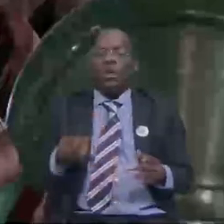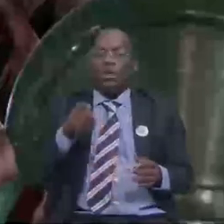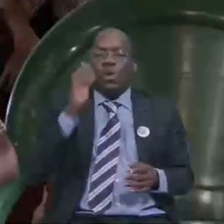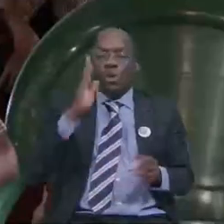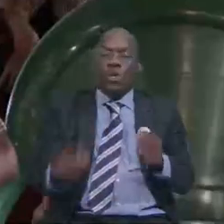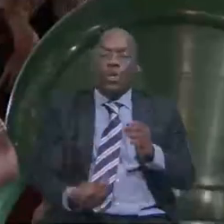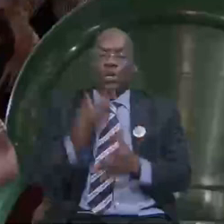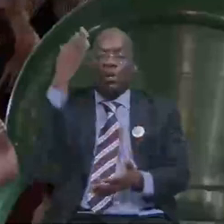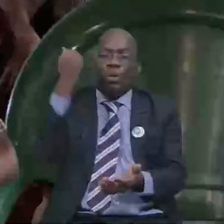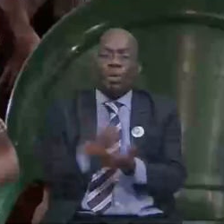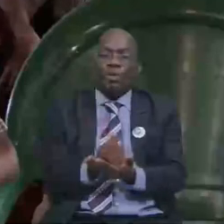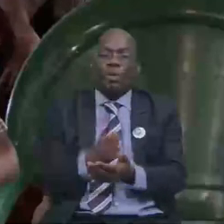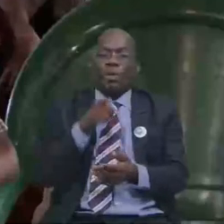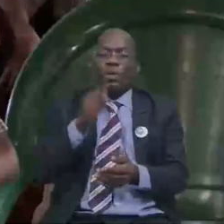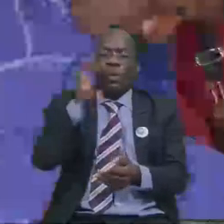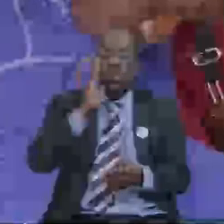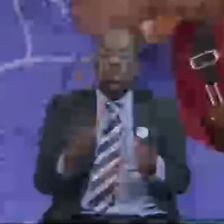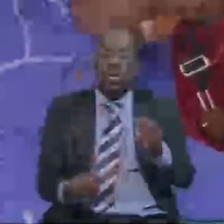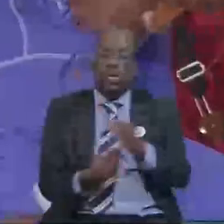vous allez croire